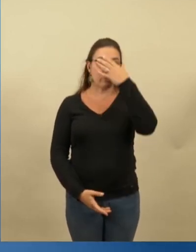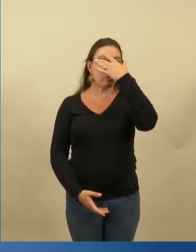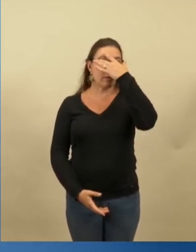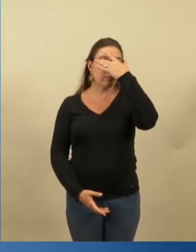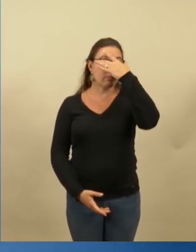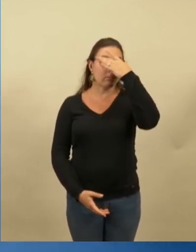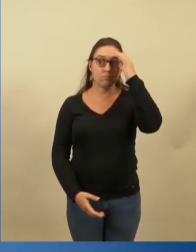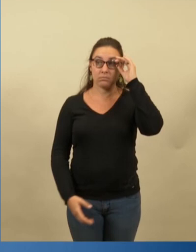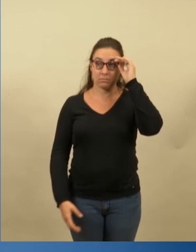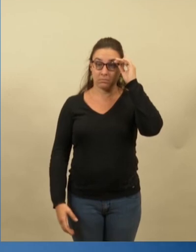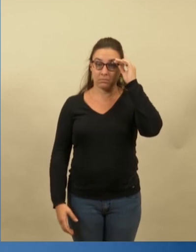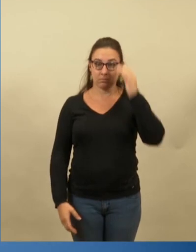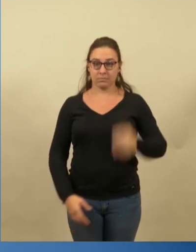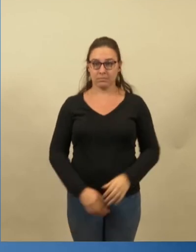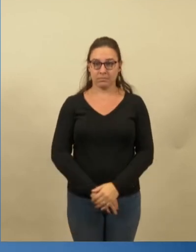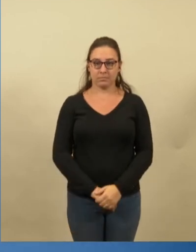allez